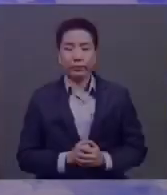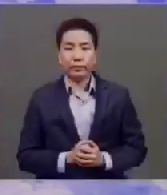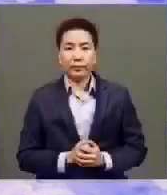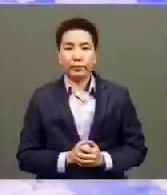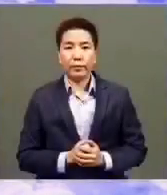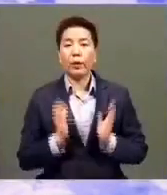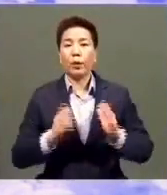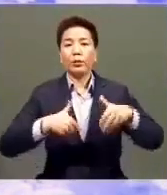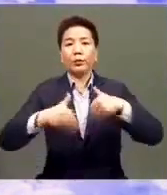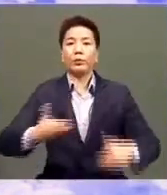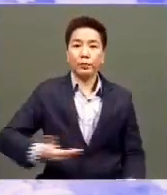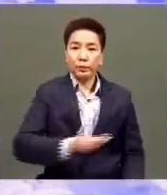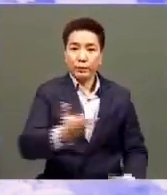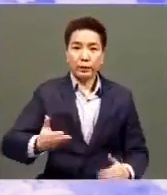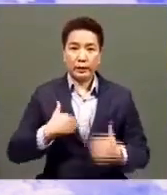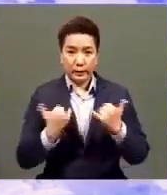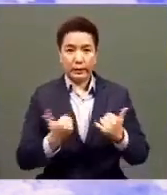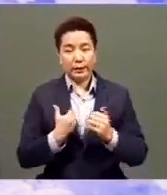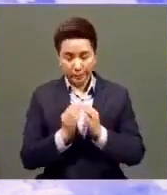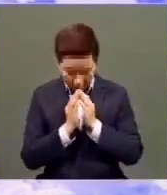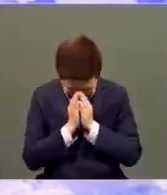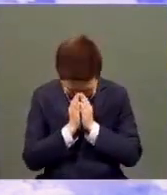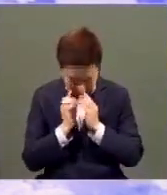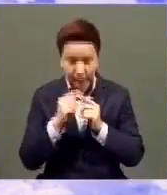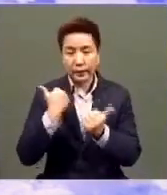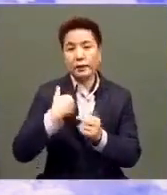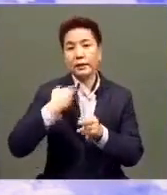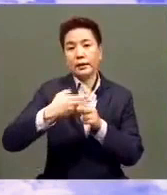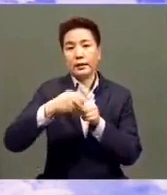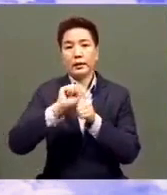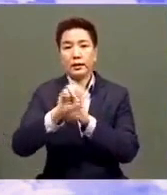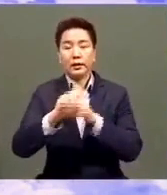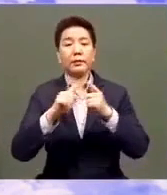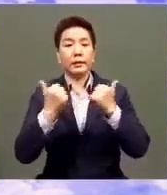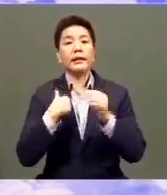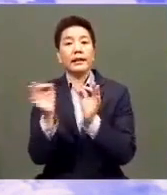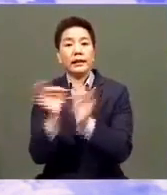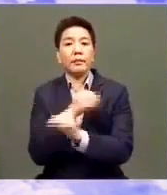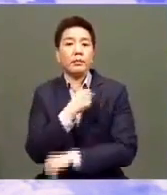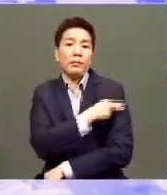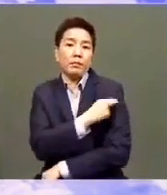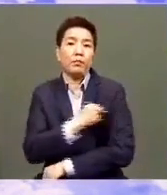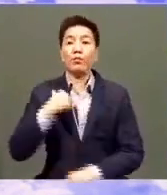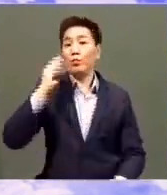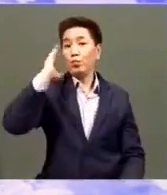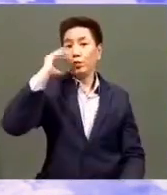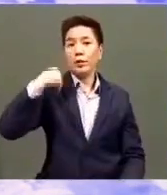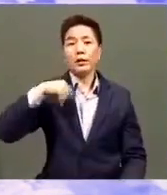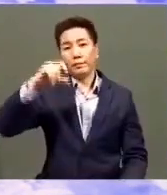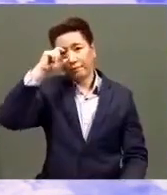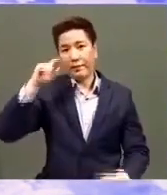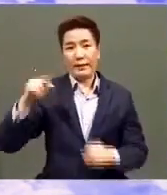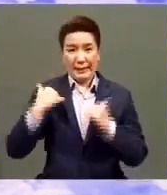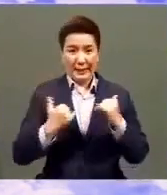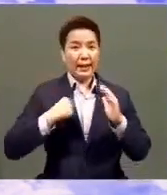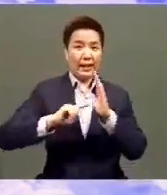กลับสวัสดีทุกท่านนะคะหมอเบิร์ตแพทย์หญิงอภิสมัยศรีรังสรรค์วันนี้รับหน้าที่แทนนายแพทย์ทวีสินนะคะเป็นวันแรกค่ะเ